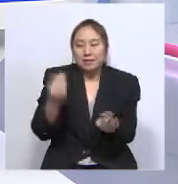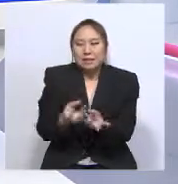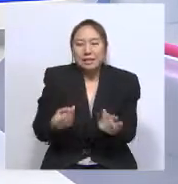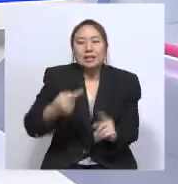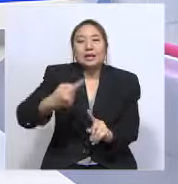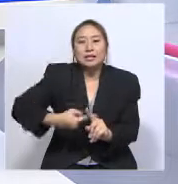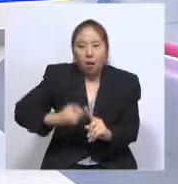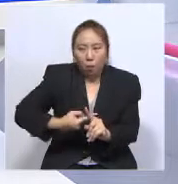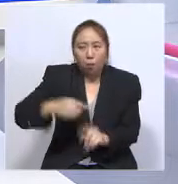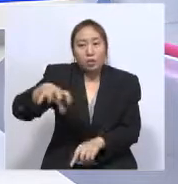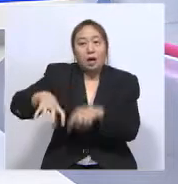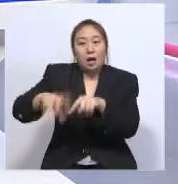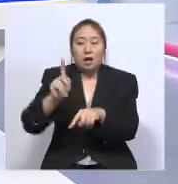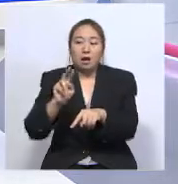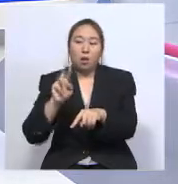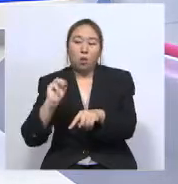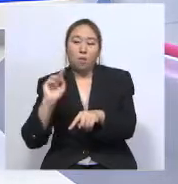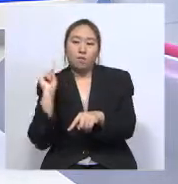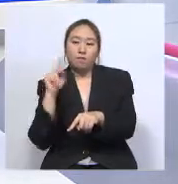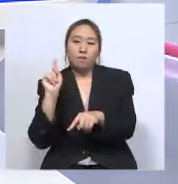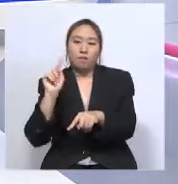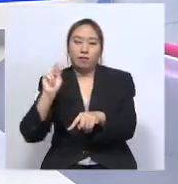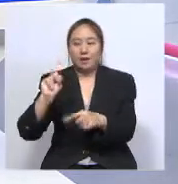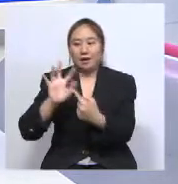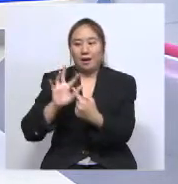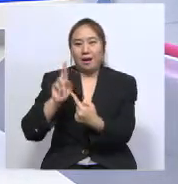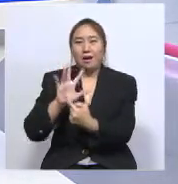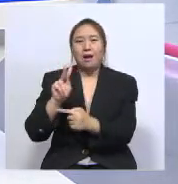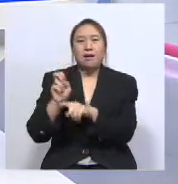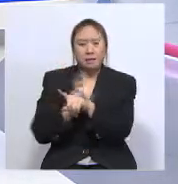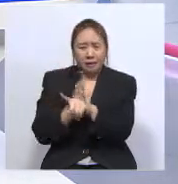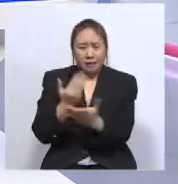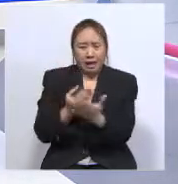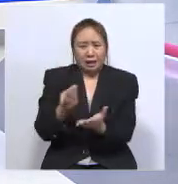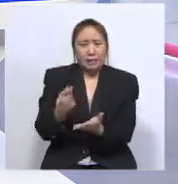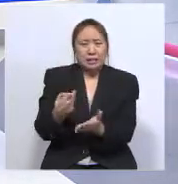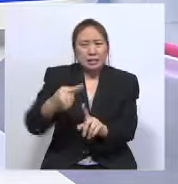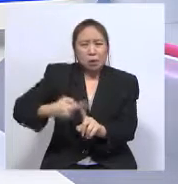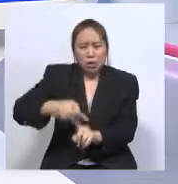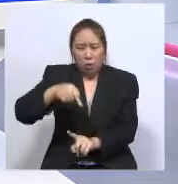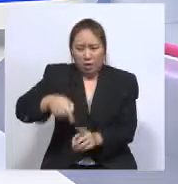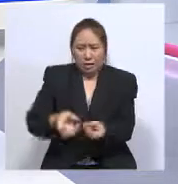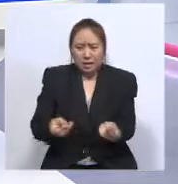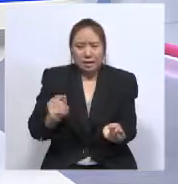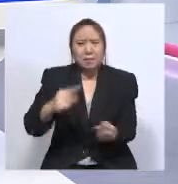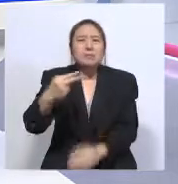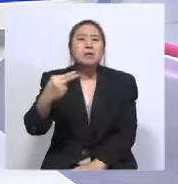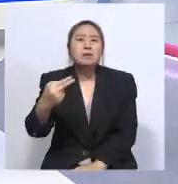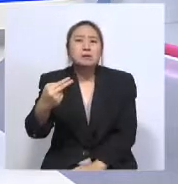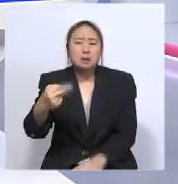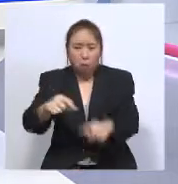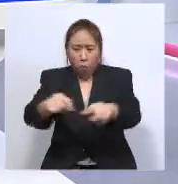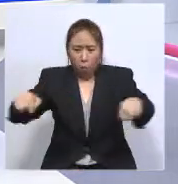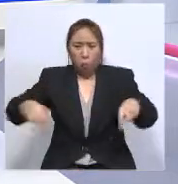าพื้นที่ต่อจากกรมธนารักษ์ราคาเช่าพื้นที่ดินเนี่ยมันหลักหมื่นบาทนะครับแต่เป็นไล่ๆเลย มากเลย แต่ว่าไปปล่อย